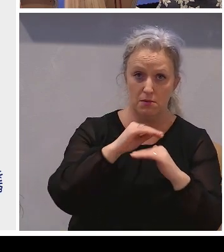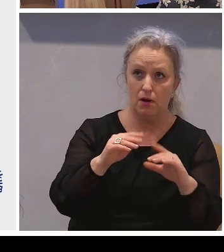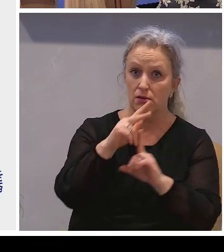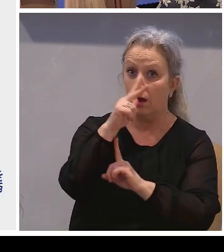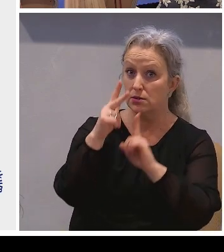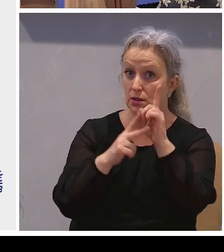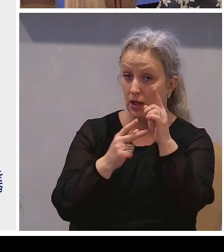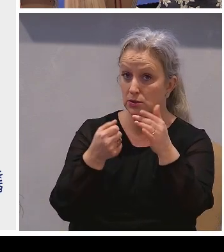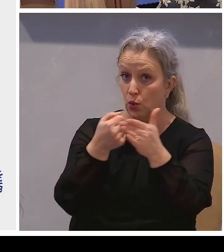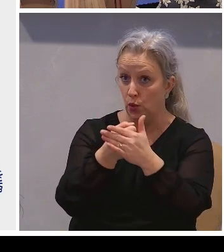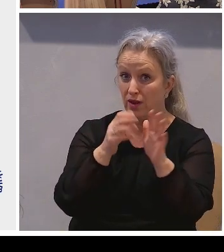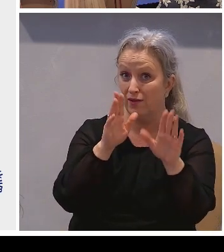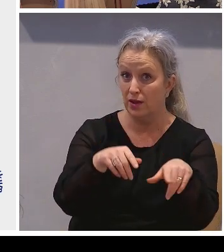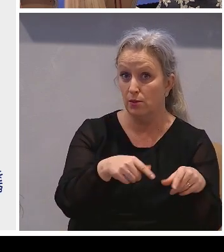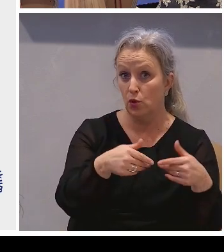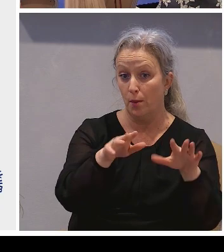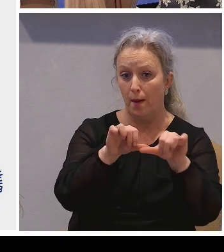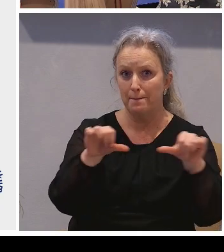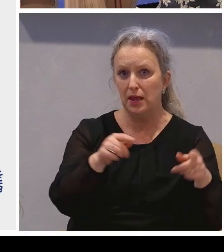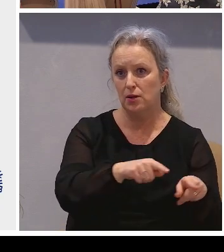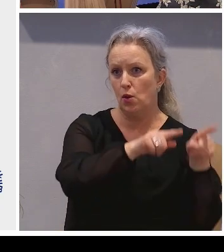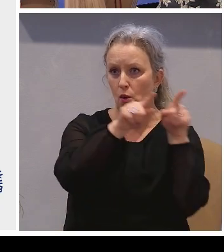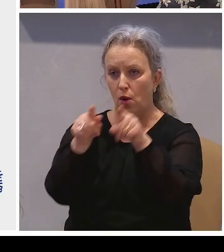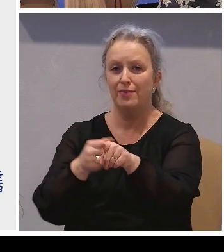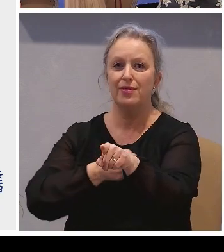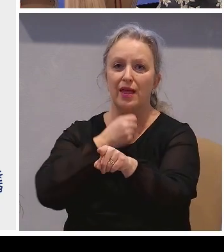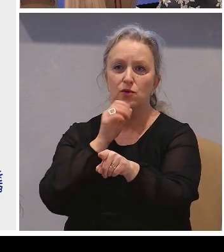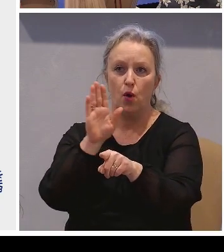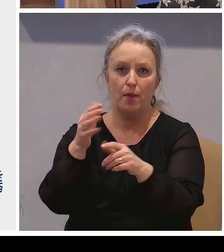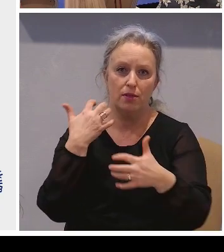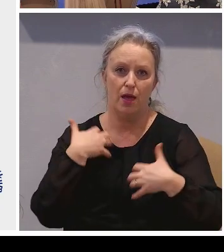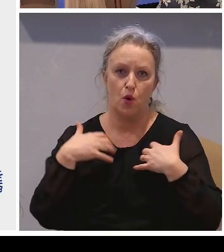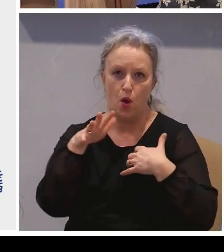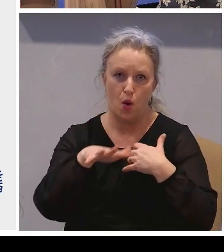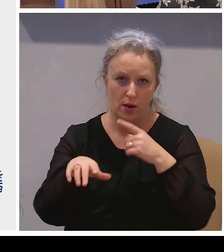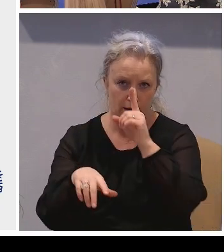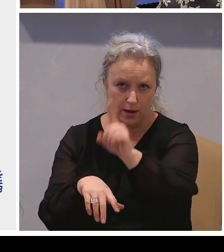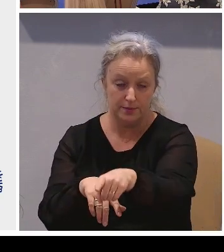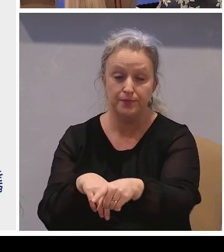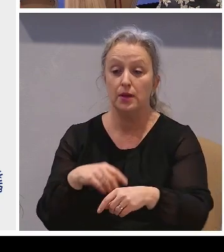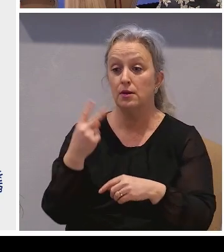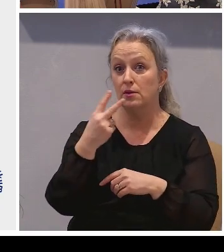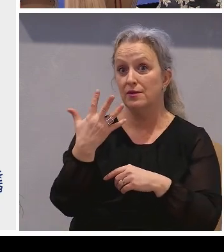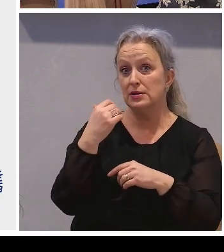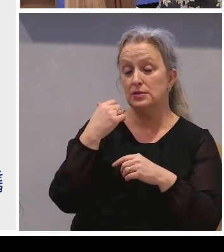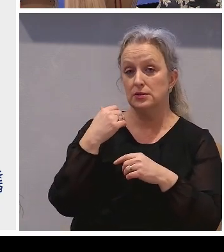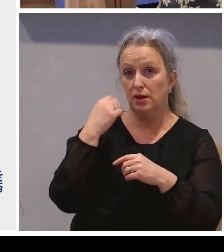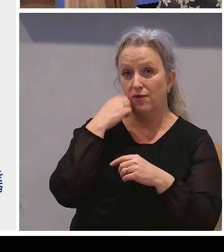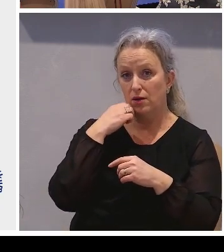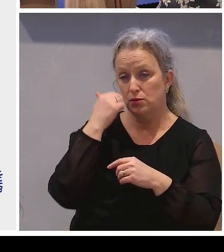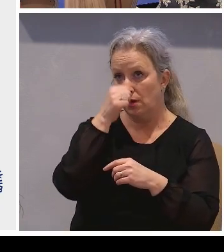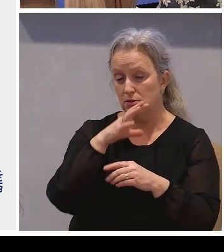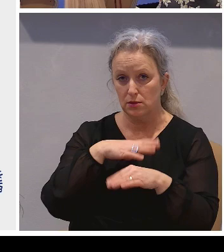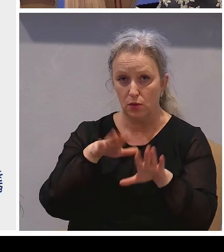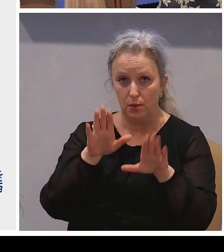countries. 18. eluaastaks võiks olla see piir, kus ta The läheb täiskasvanute US and neuroloogiasse Germany ja consider the 25. eluaastaks võiks transition see olla boundary